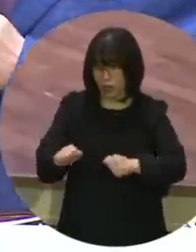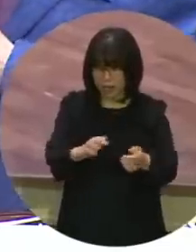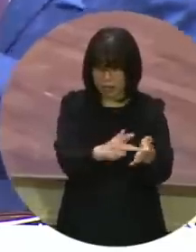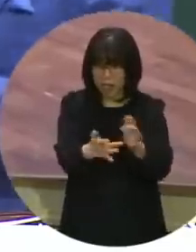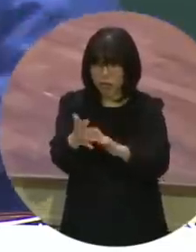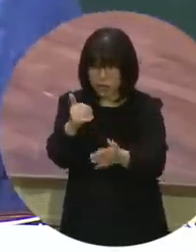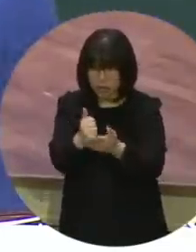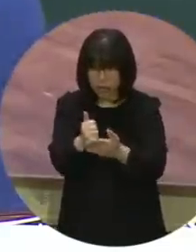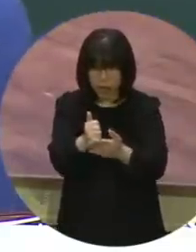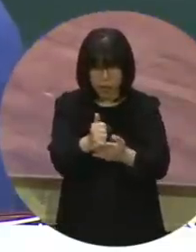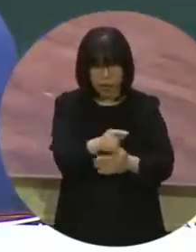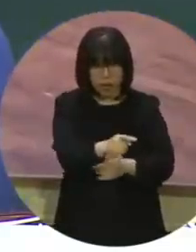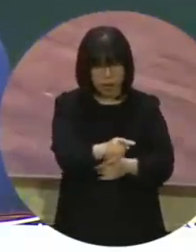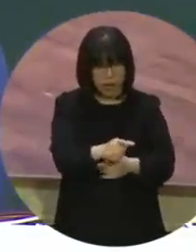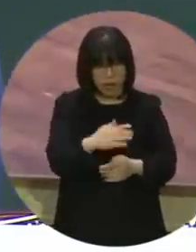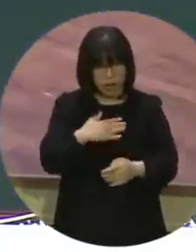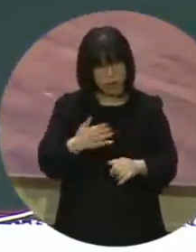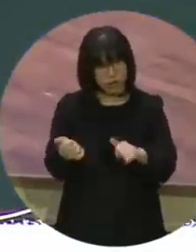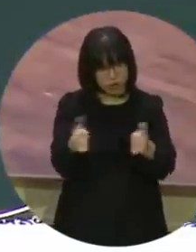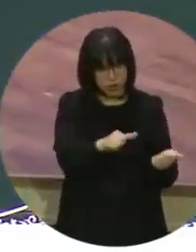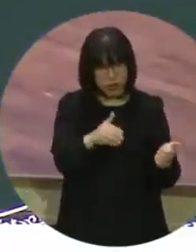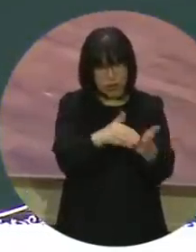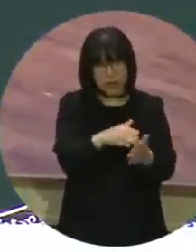말씀하셨습니까? 행동했다고, 행동.